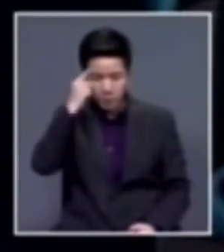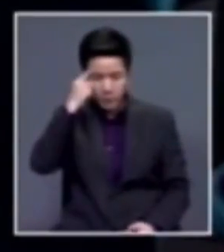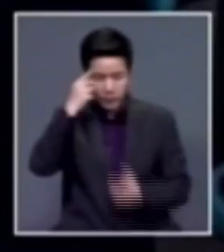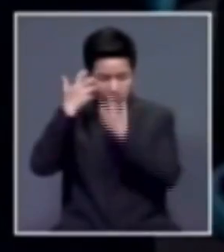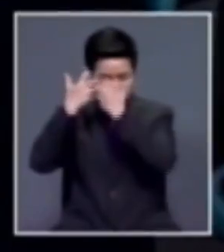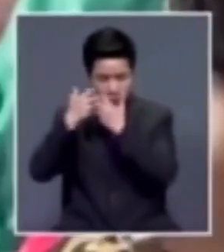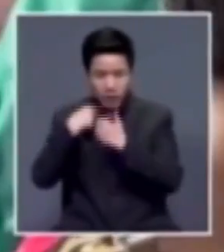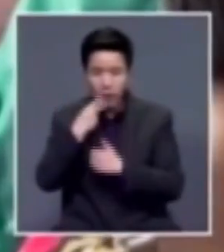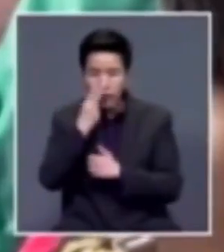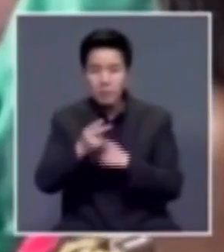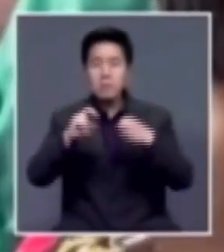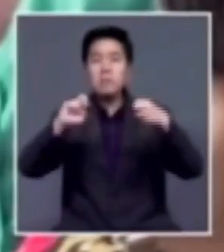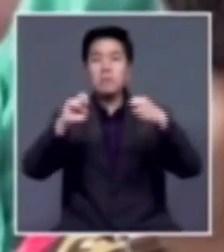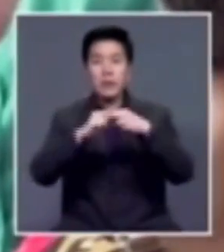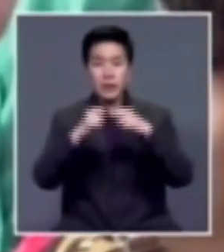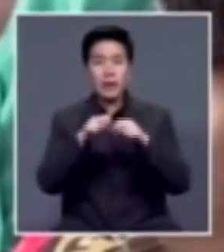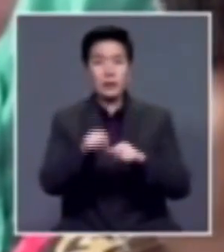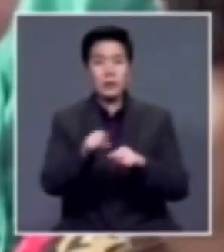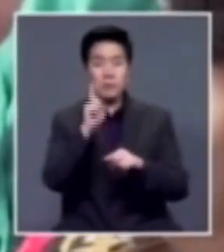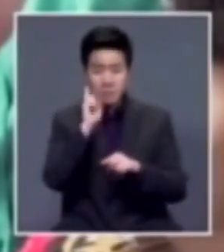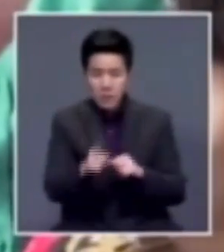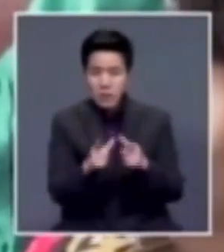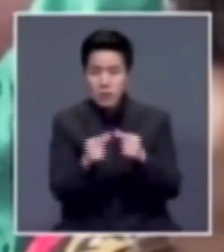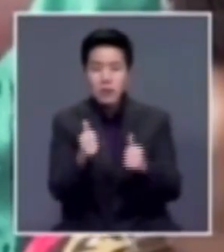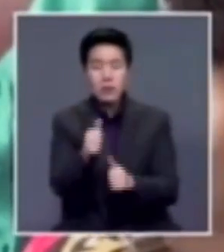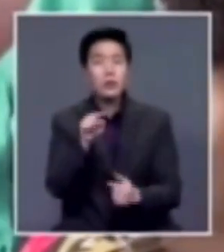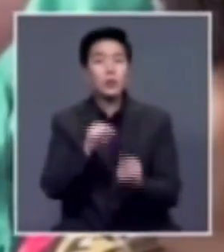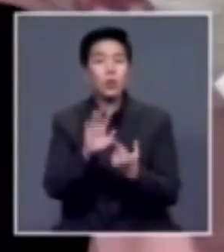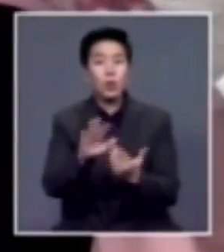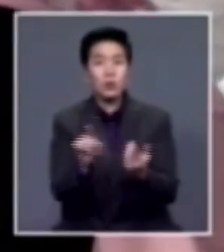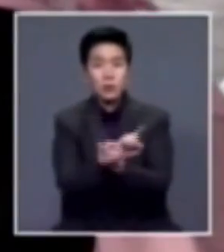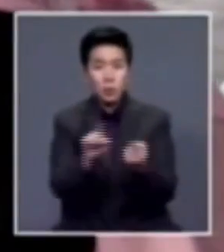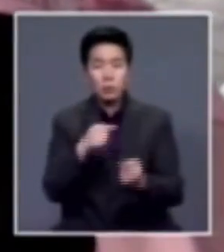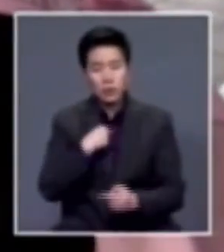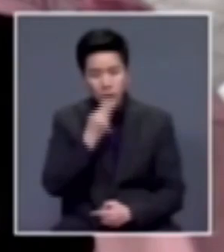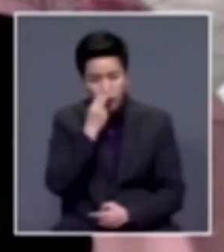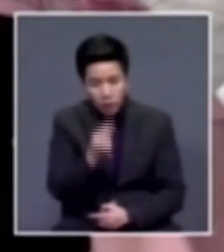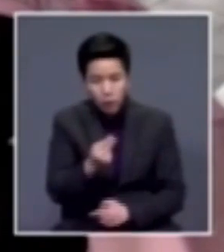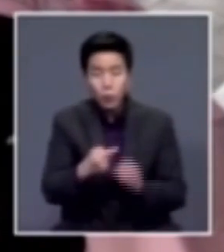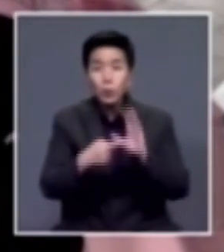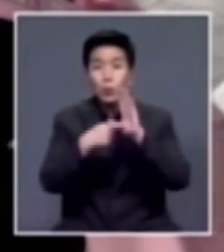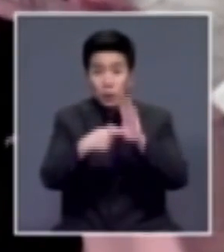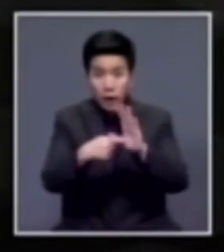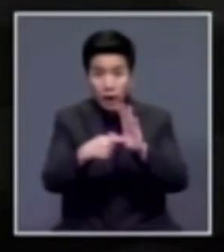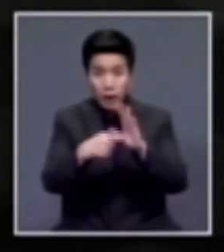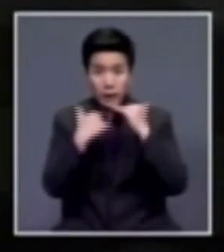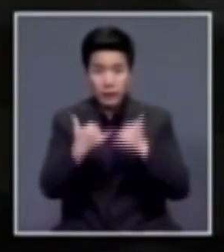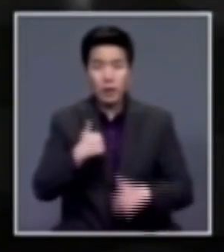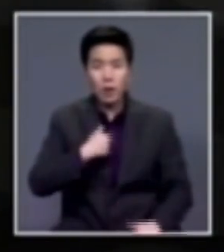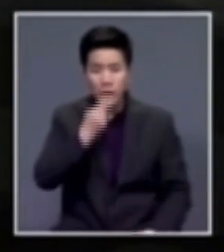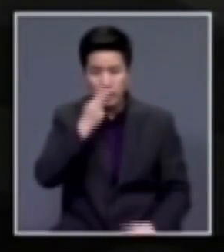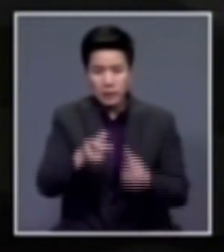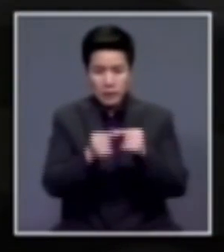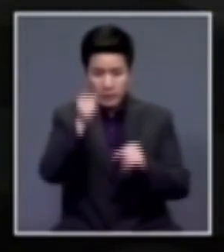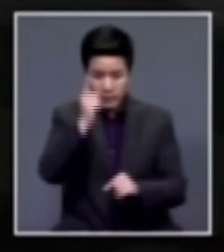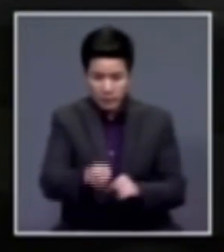จะเห็นมุมสว่างของปัญหานี้ก็เป็นแก้ดีในสังคมไทยปัจจุบันนะครับอย่างที่ผมเห็นหลายประการตัวอย่างเช่นเราจะเห็นความจริงว่